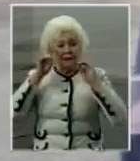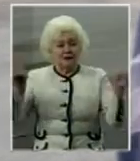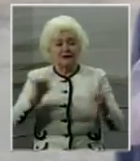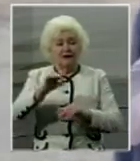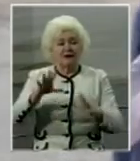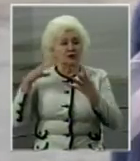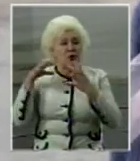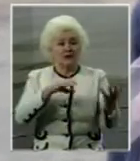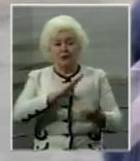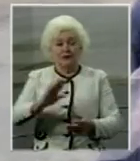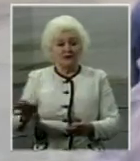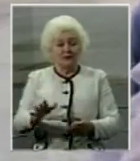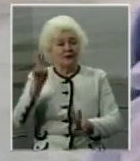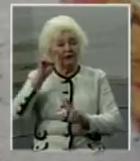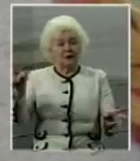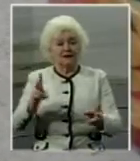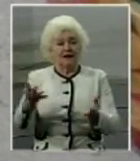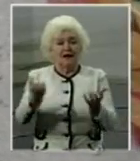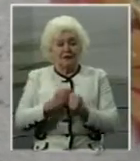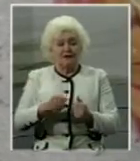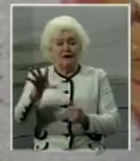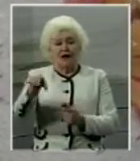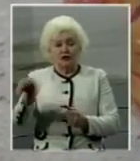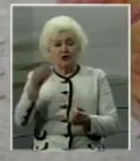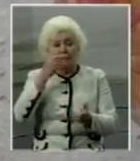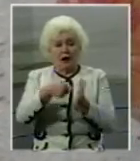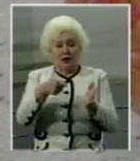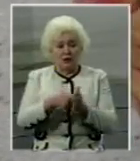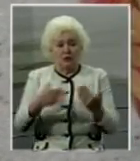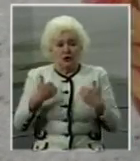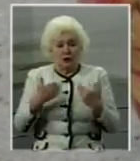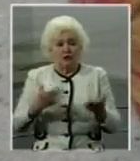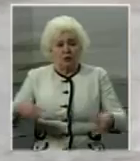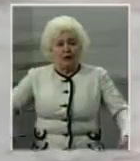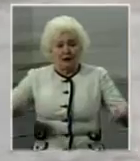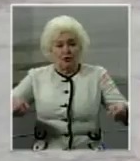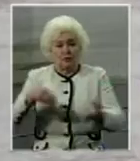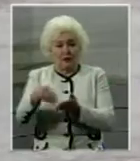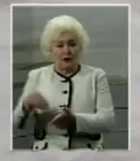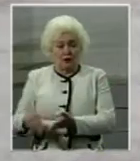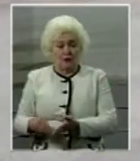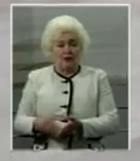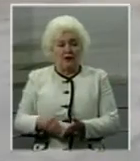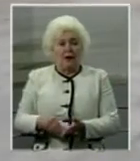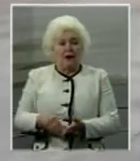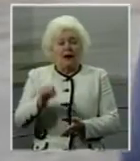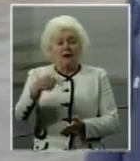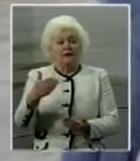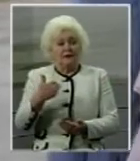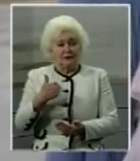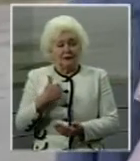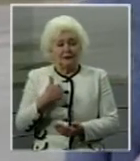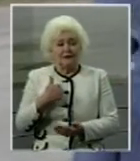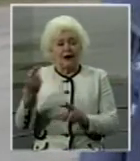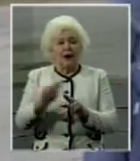буде. Не знала. І взяла ж і собака, вони їсти і собі, і все, ж торби набрала. А ви чекали автобуса? Я